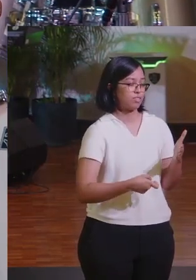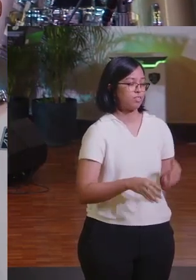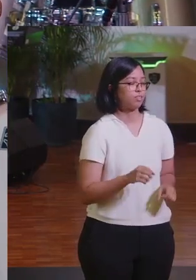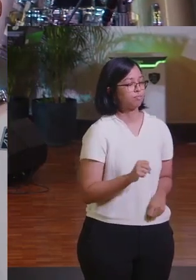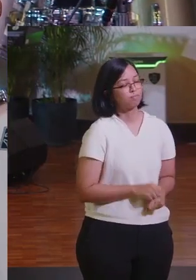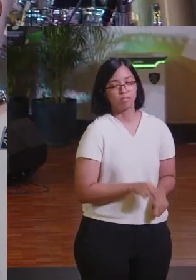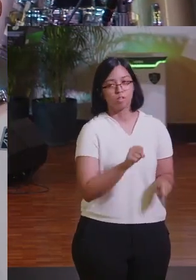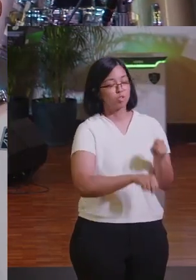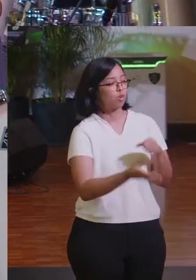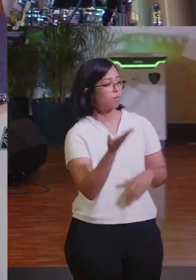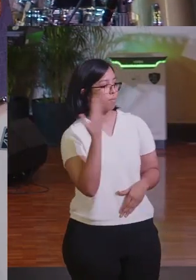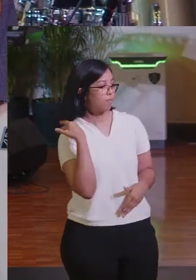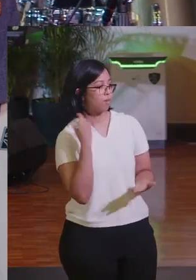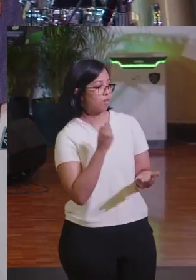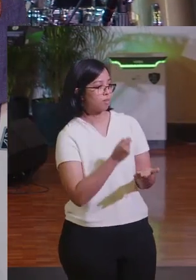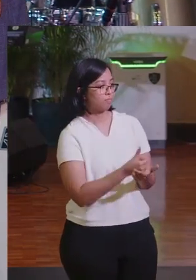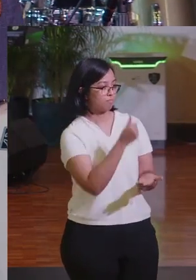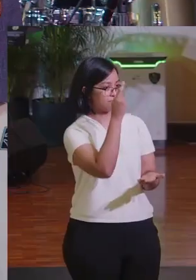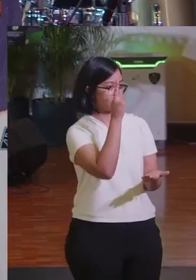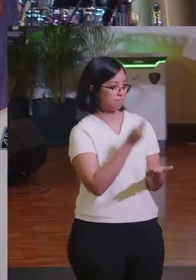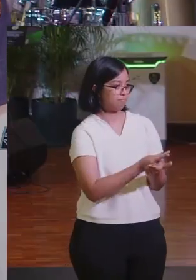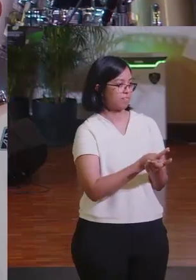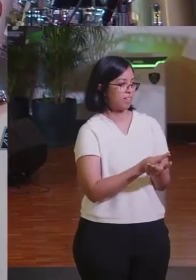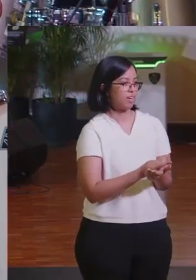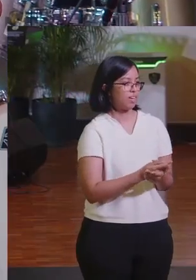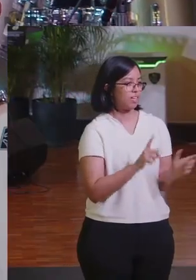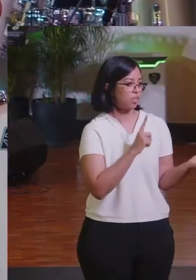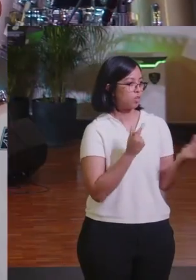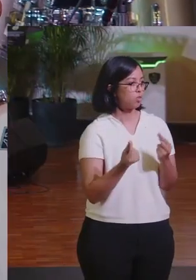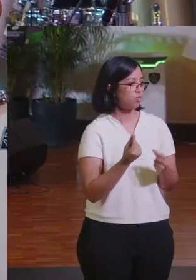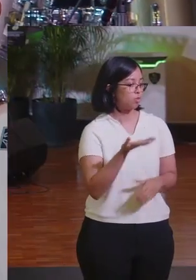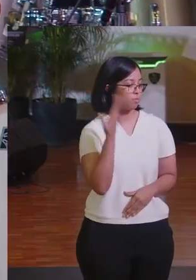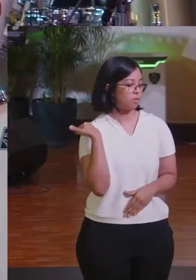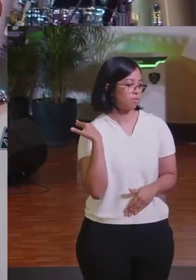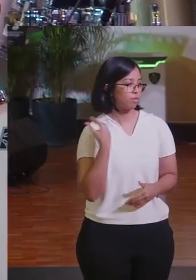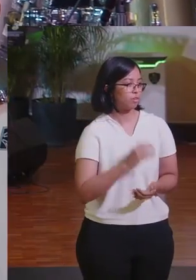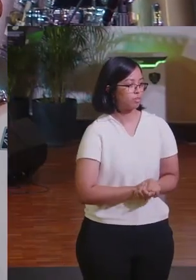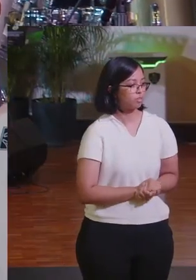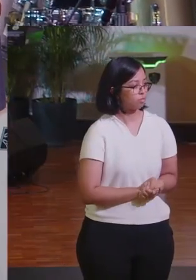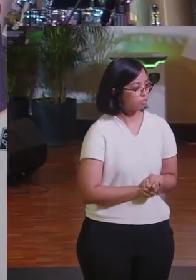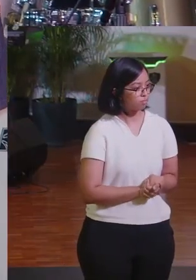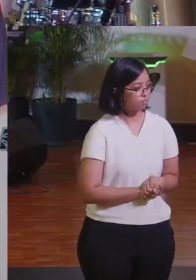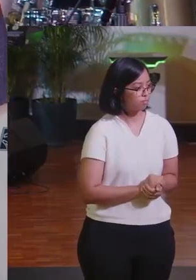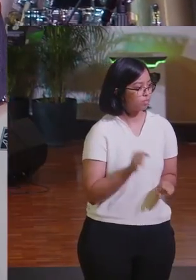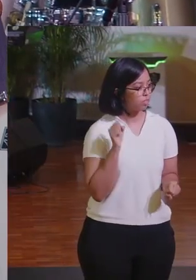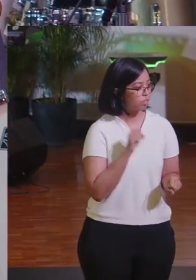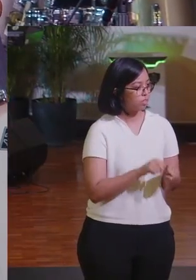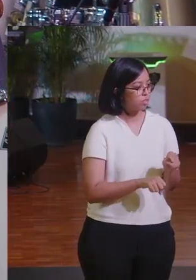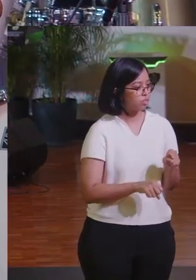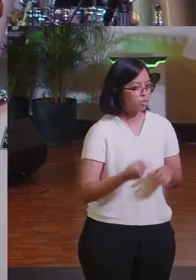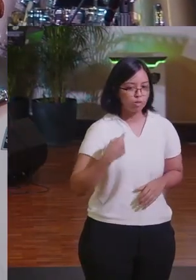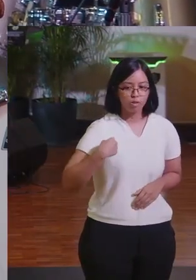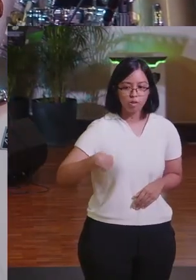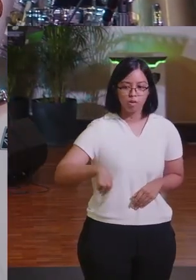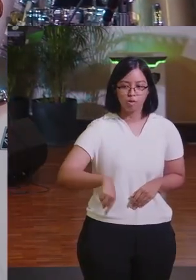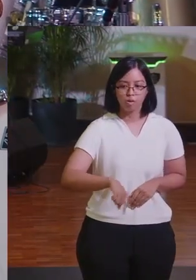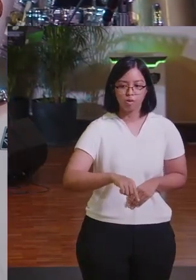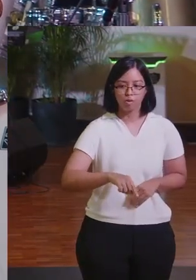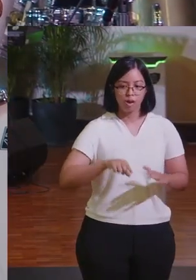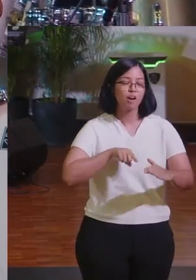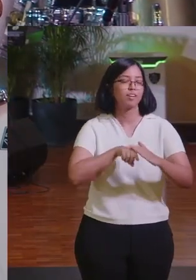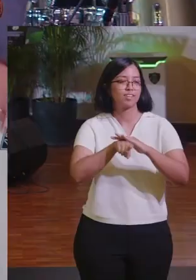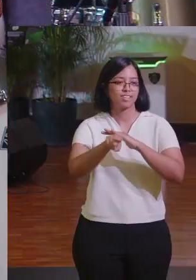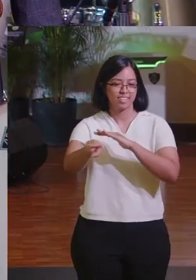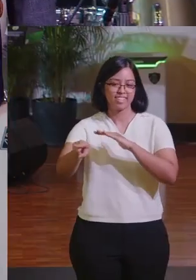Ano po? Kaya tayo pong mga mananampalataya, kapag tayo po ay lumilihis sa kagustuhan